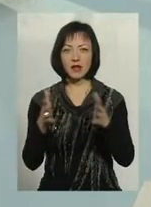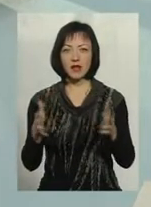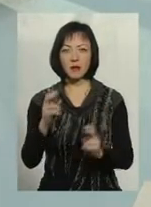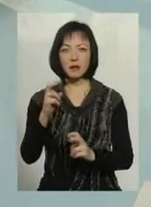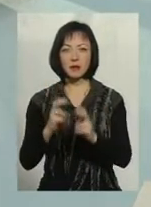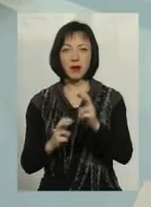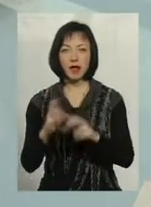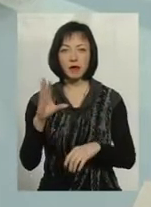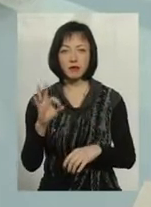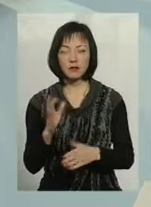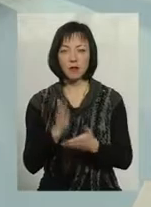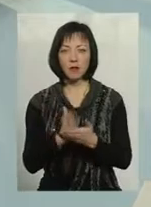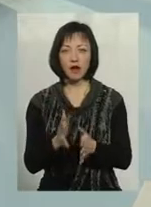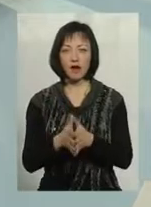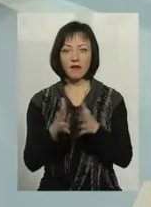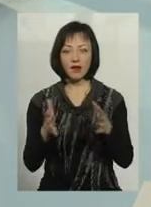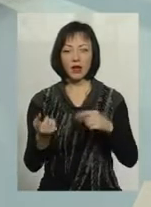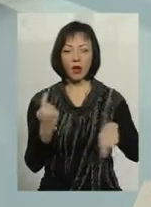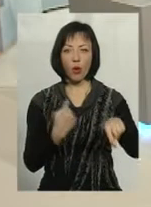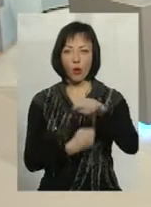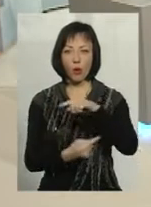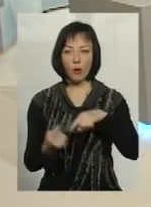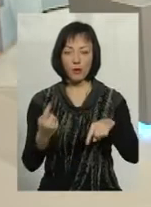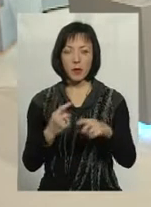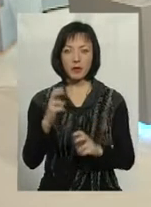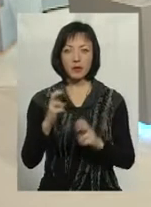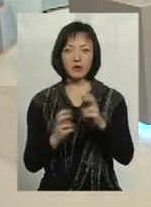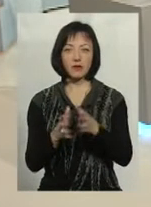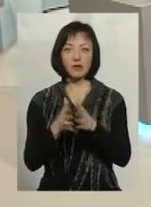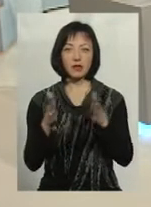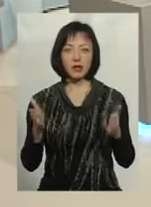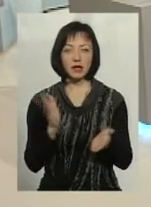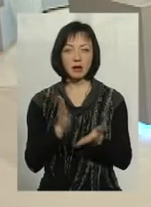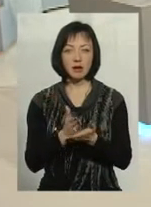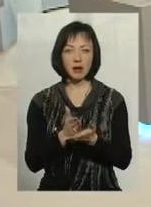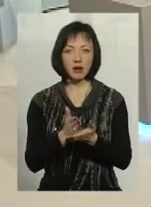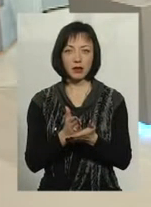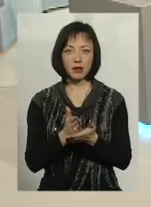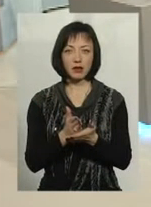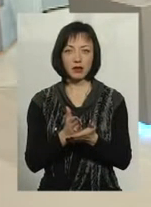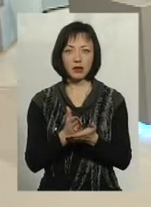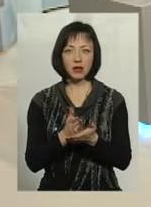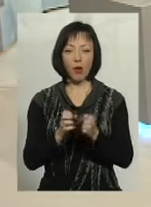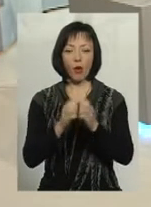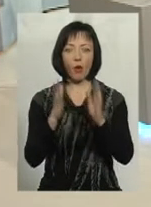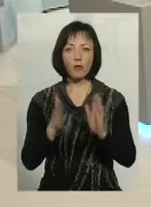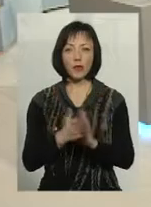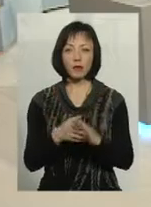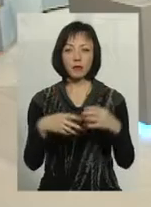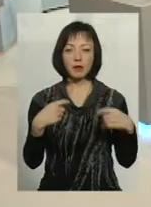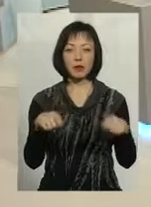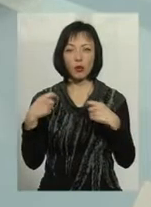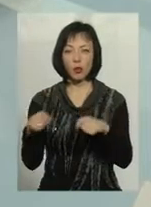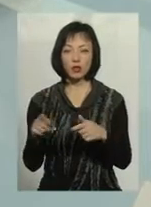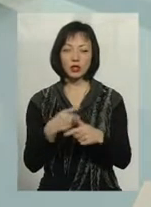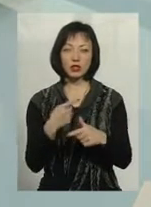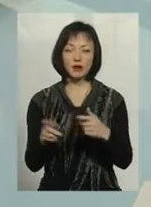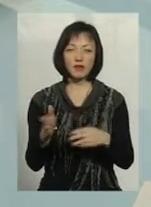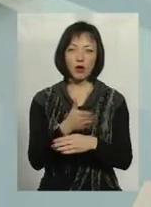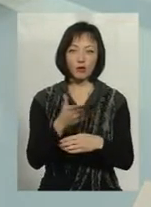стосуватися, особливо всіх жителів України, по суті, особливо тих, які займаються підприємською діяльністю, то я надіюся в тому, що в перспективі це все